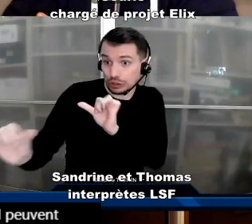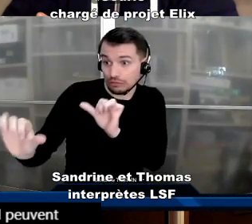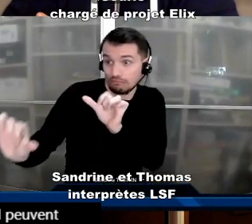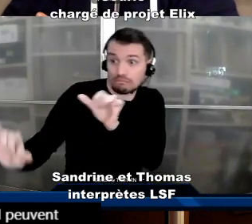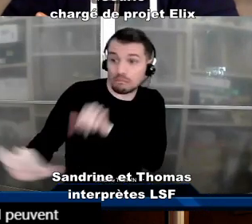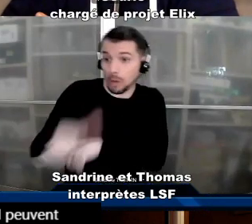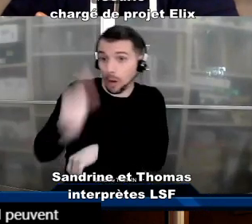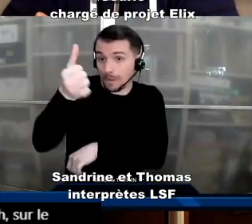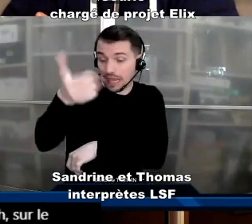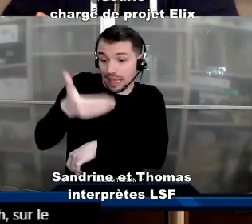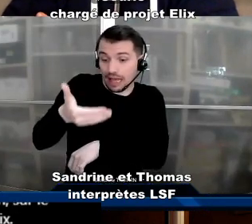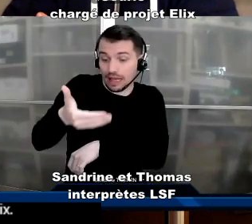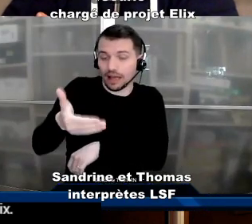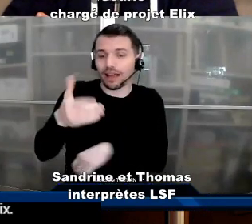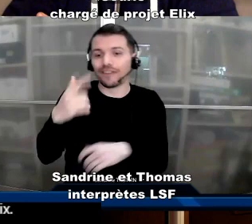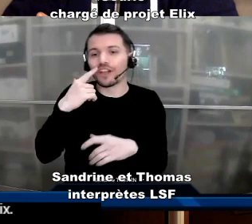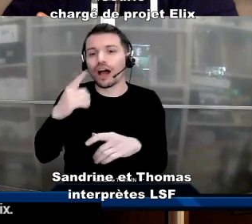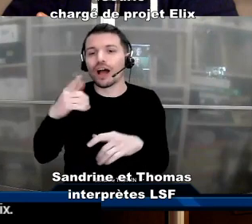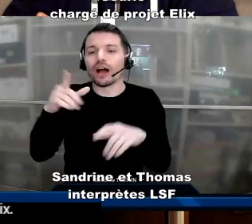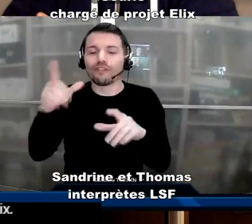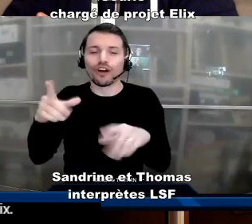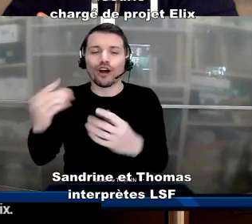donc c'est un module d'initiation.